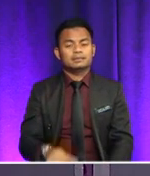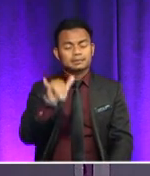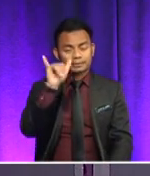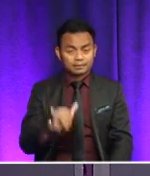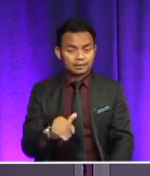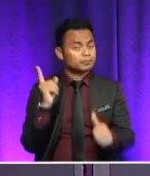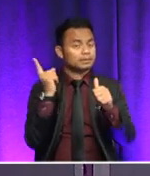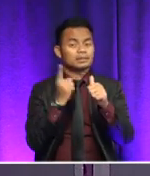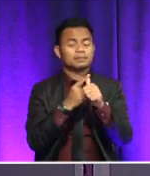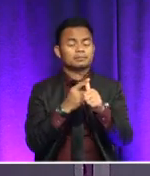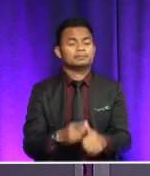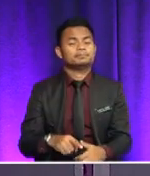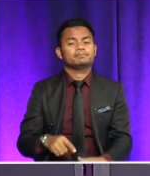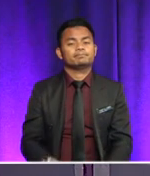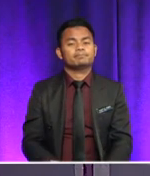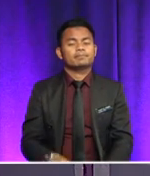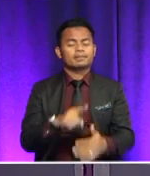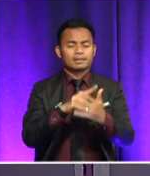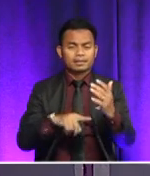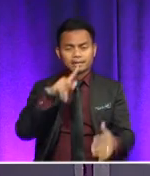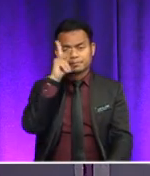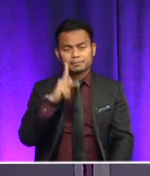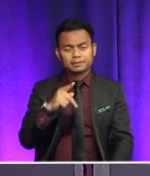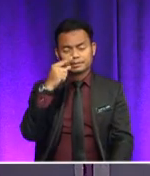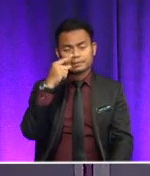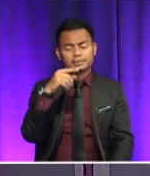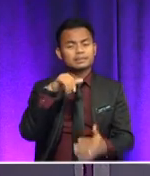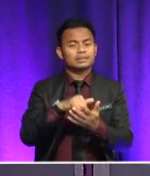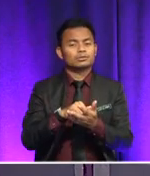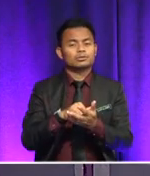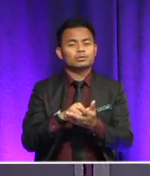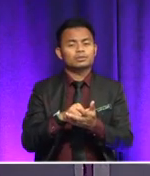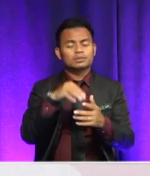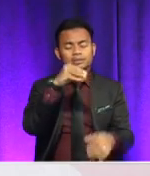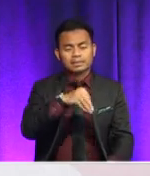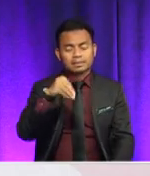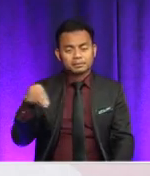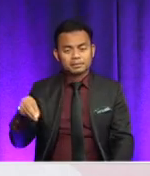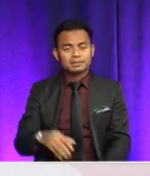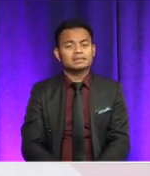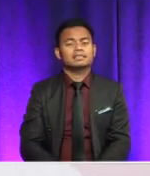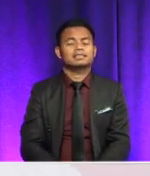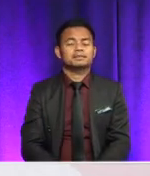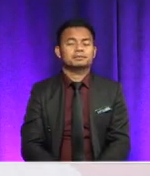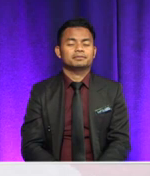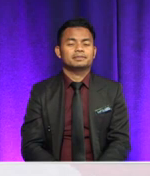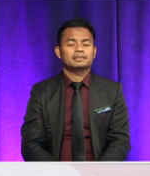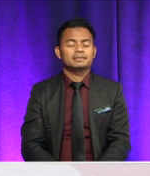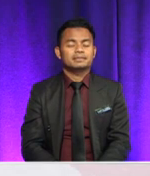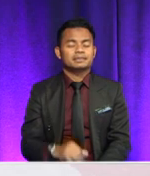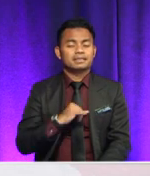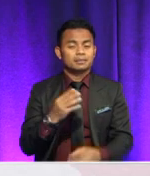Hah apakah itu tanaman kena jadi saya nak buka kepada anak murid saya